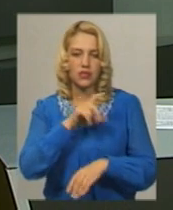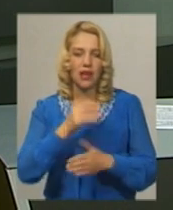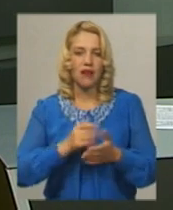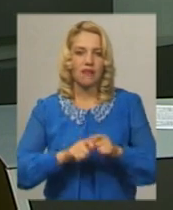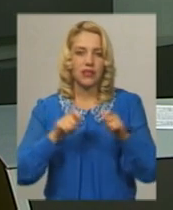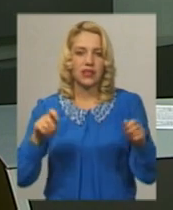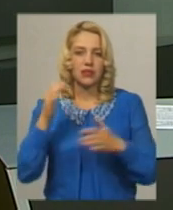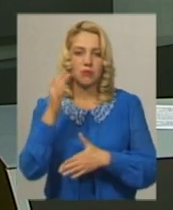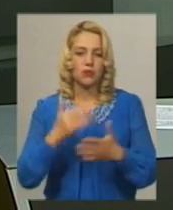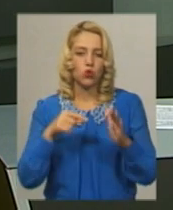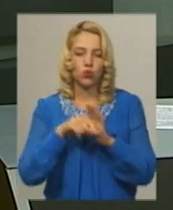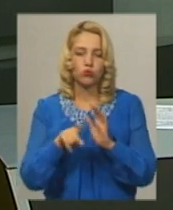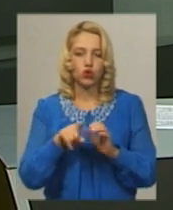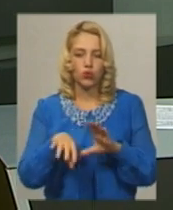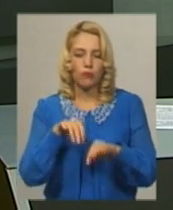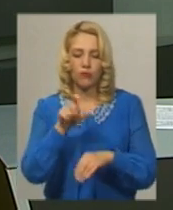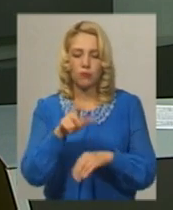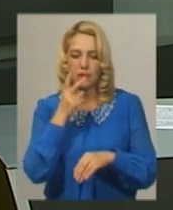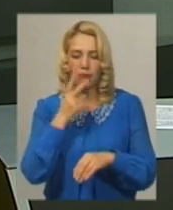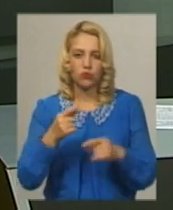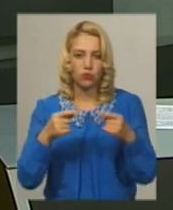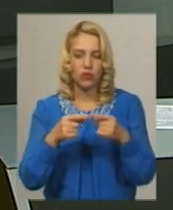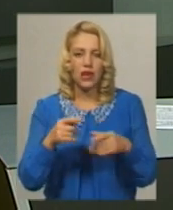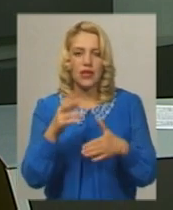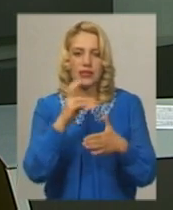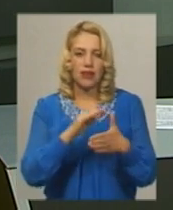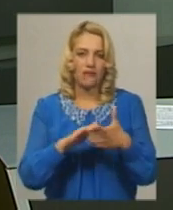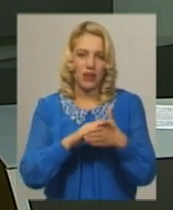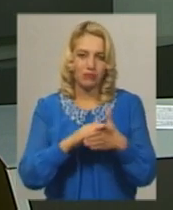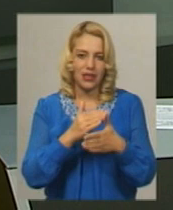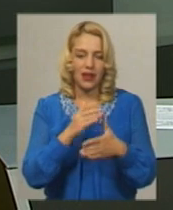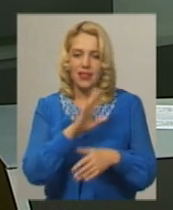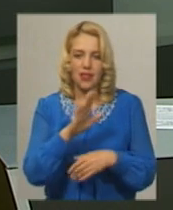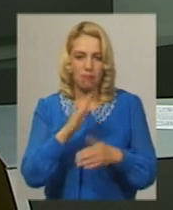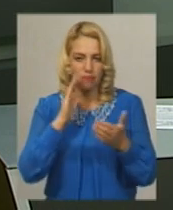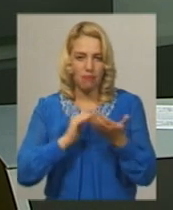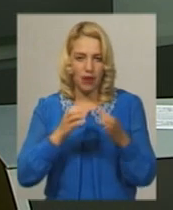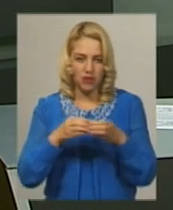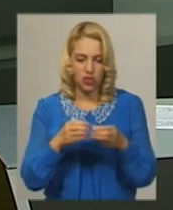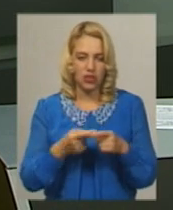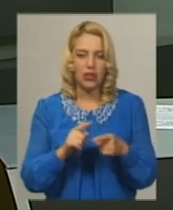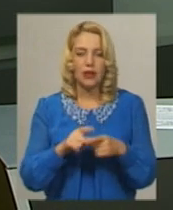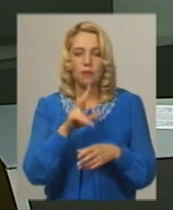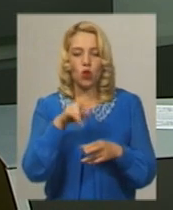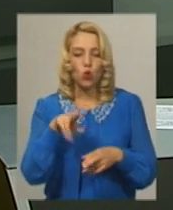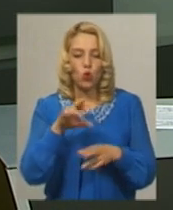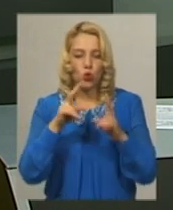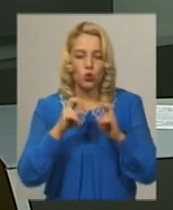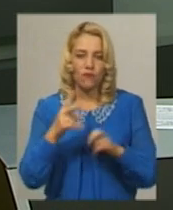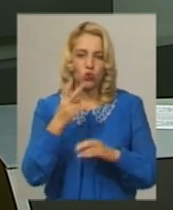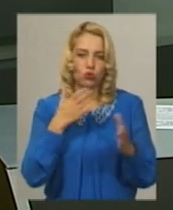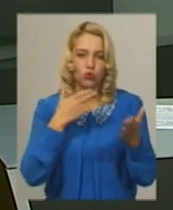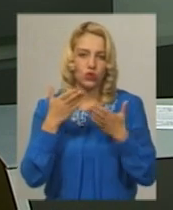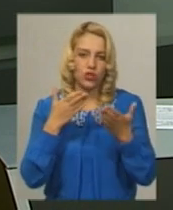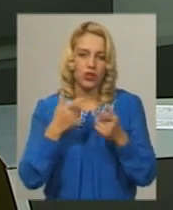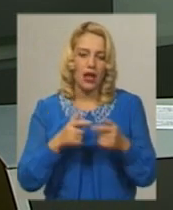списками, тобто щоб виборець голосував не за партію, а за конкретного кандидата на пост народного депутата. До розгляду у другому читанні